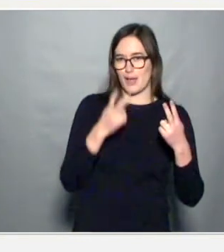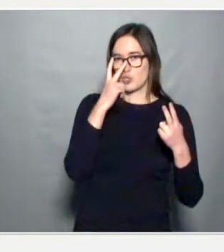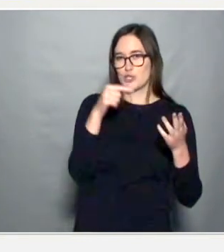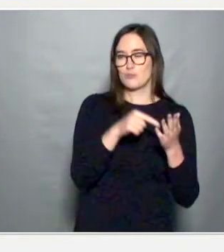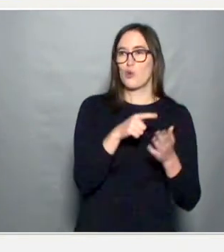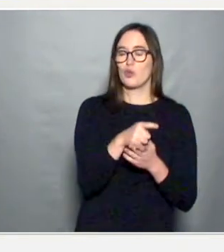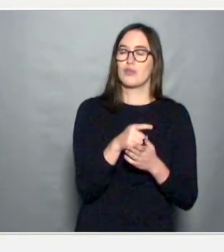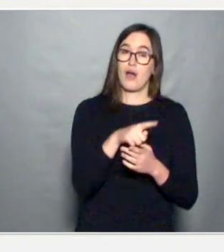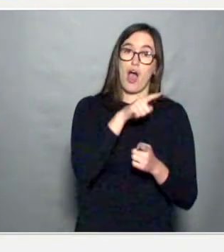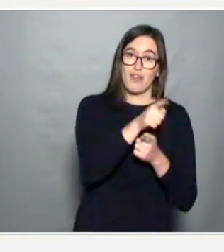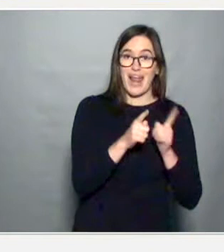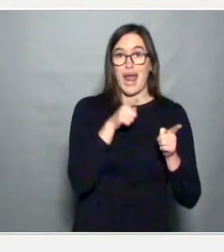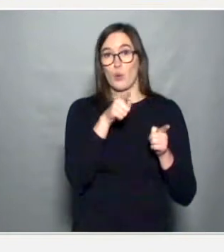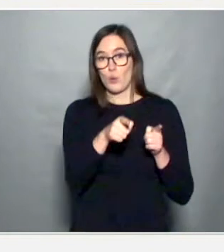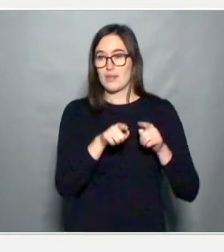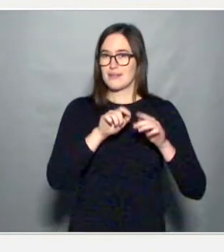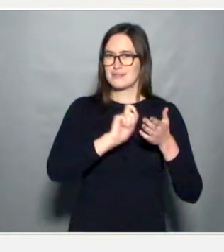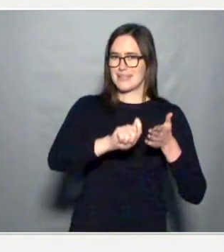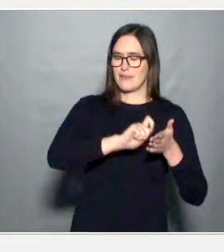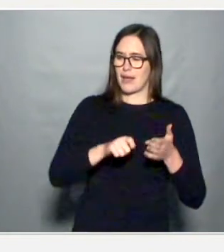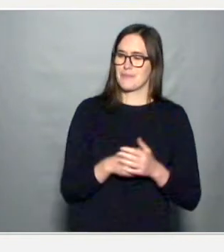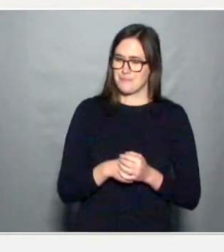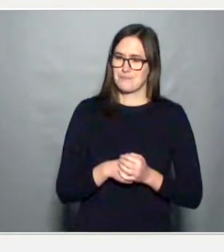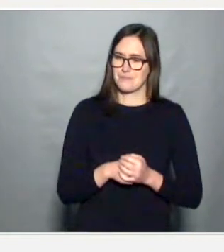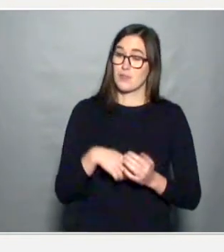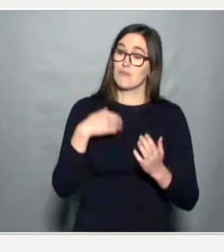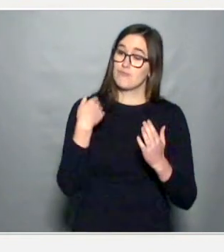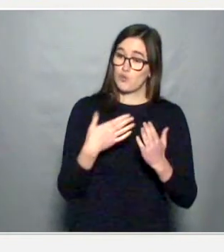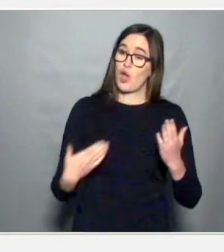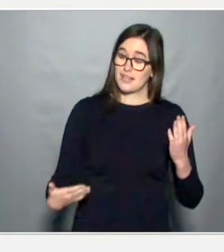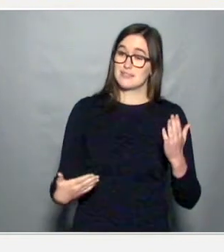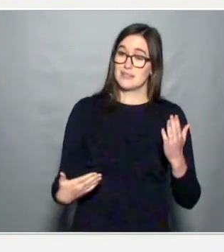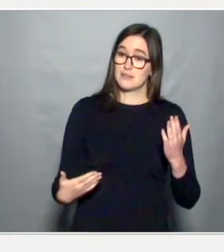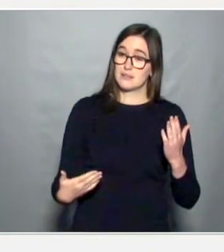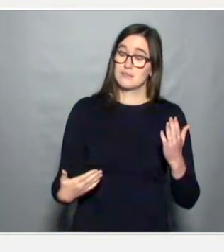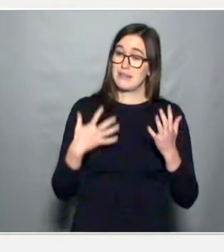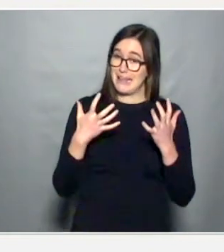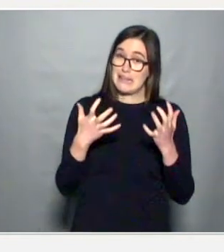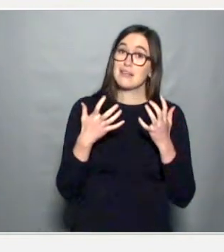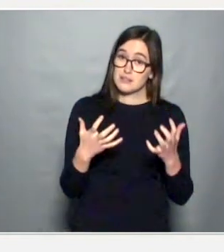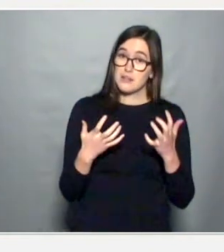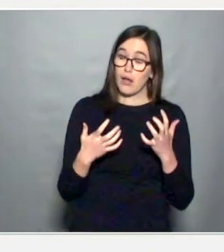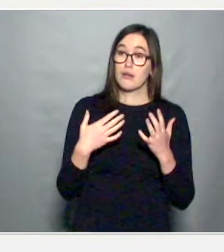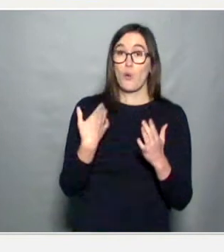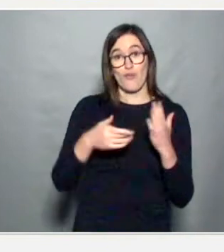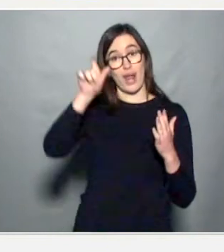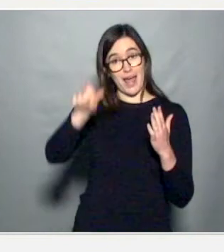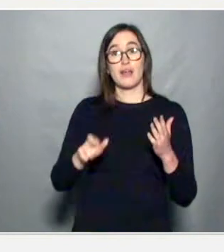skrev han eller hon att men föreläsningen den var intressant och föreläsaren var rätt